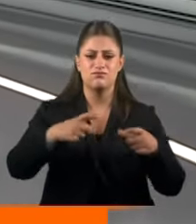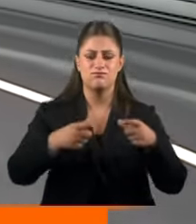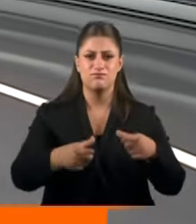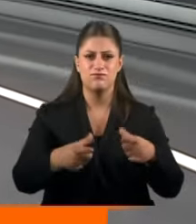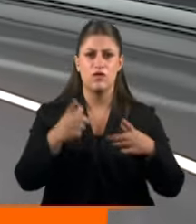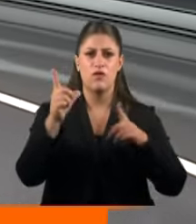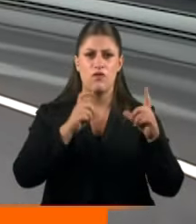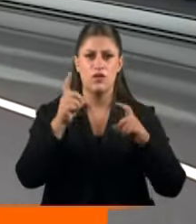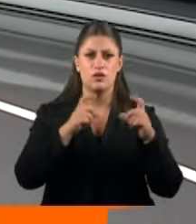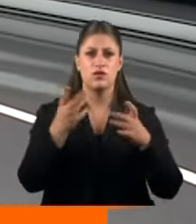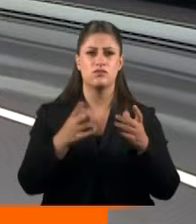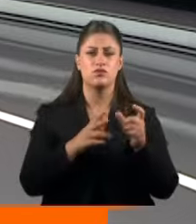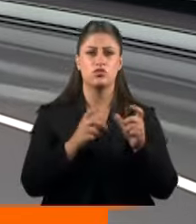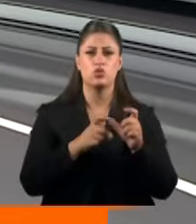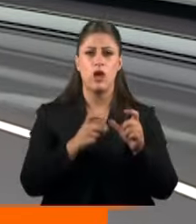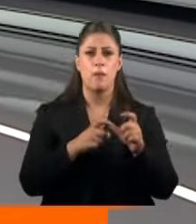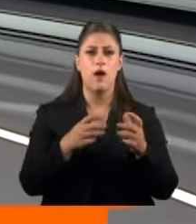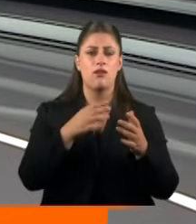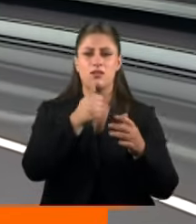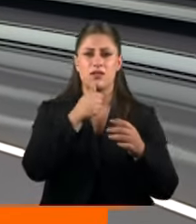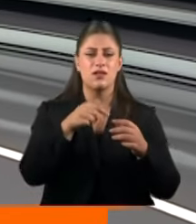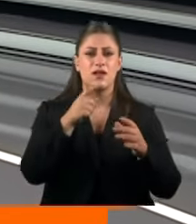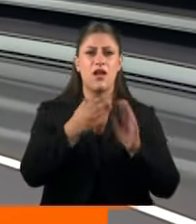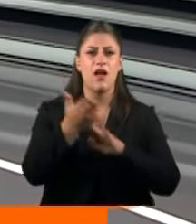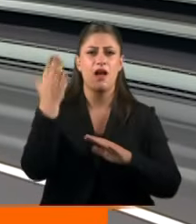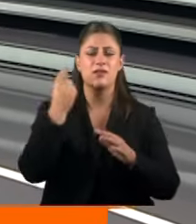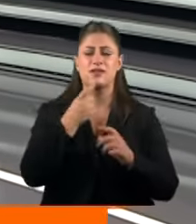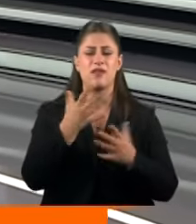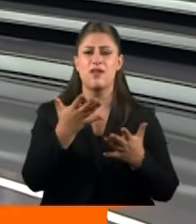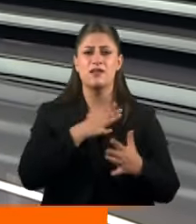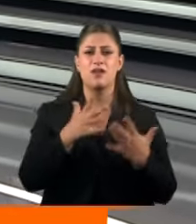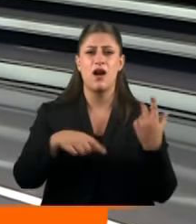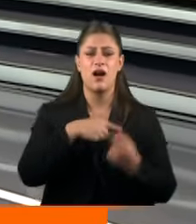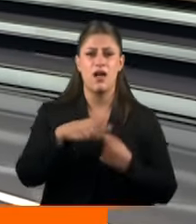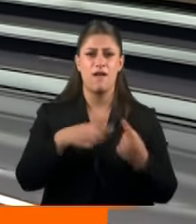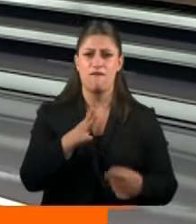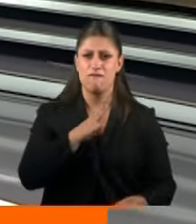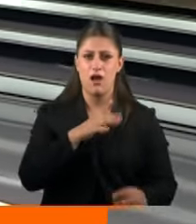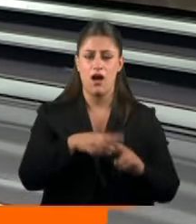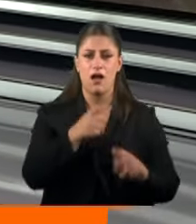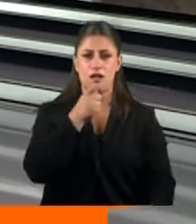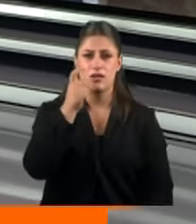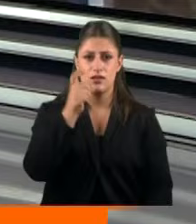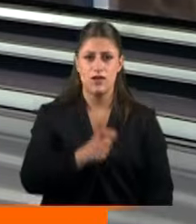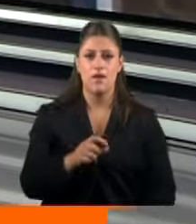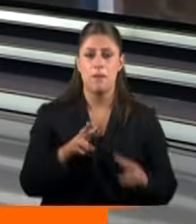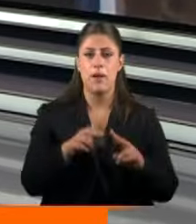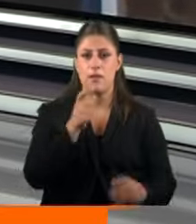fotoğraflar Süleyman Çepni'nin koleksiyonunda geçmiş yıllara dair ne ararsanız var. Altay Altuğ ve Mehmet Şahin'in